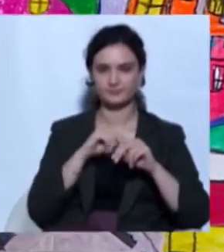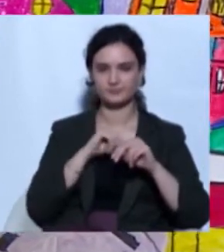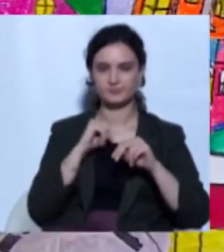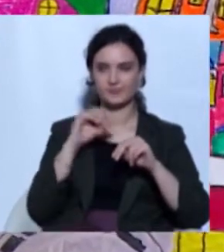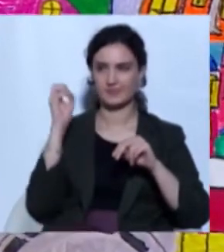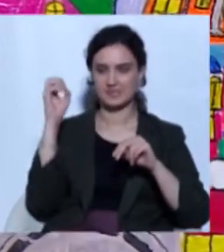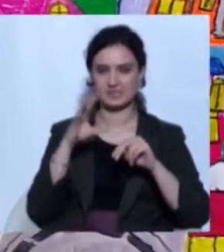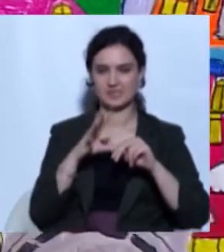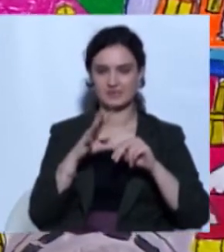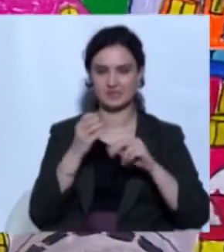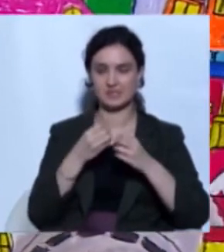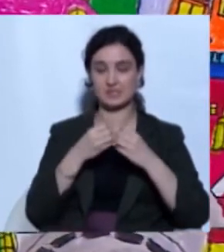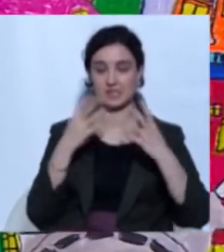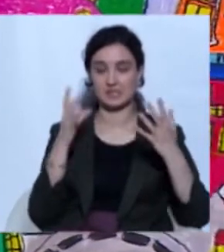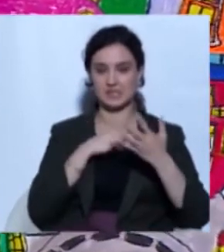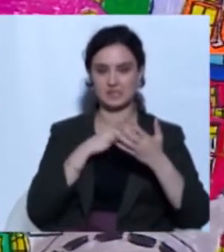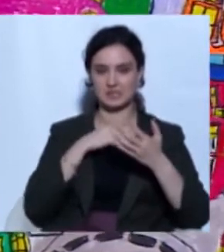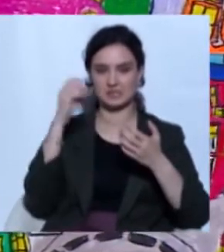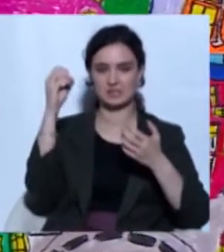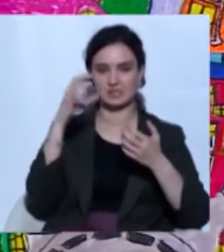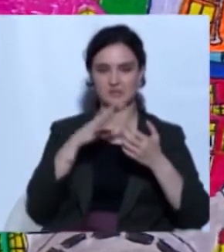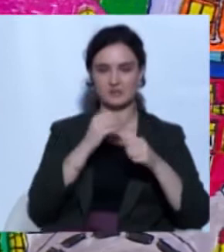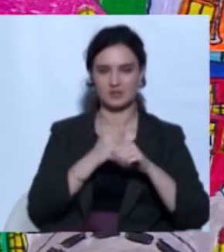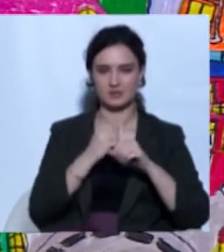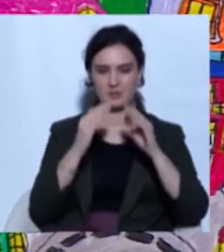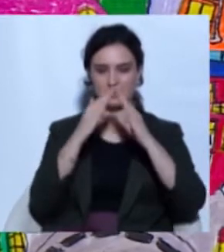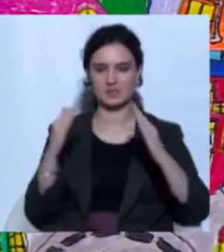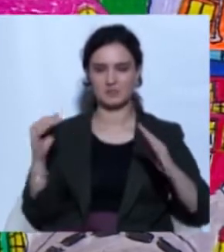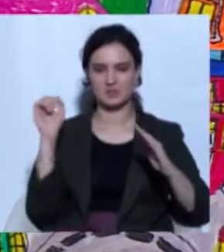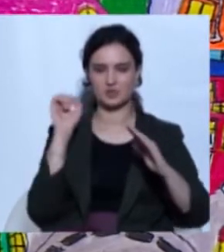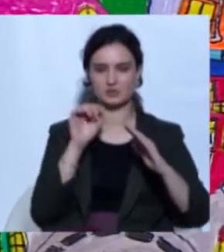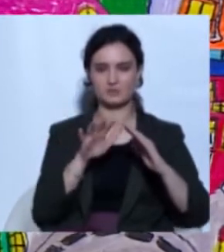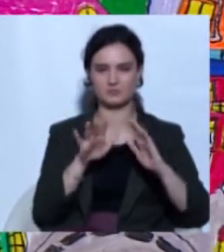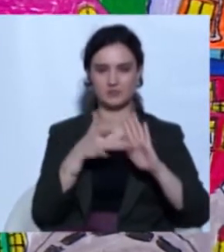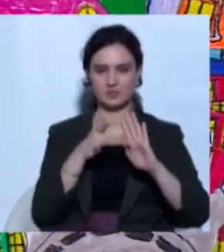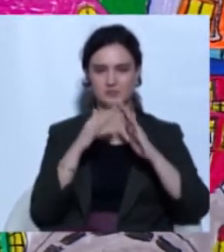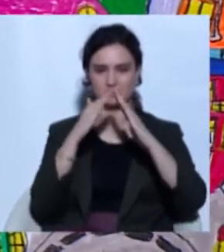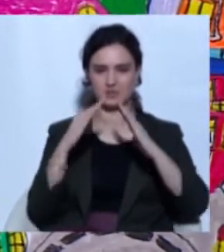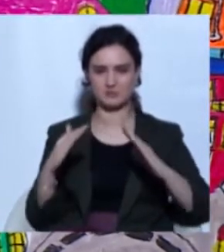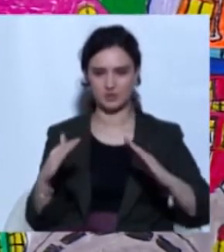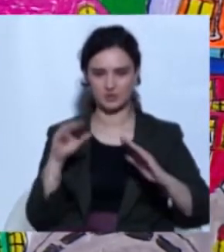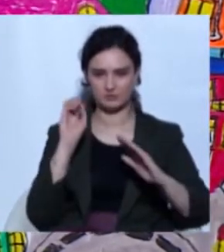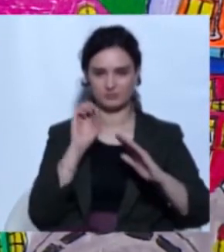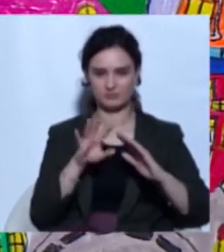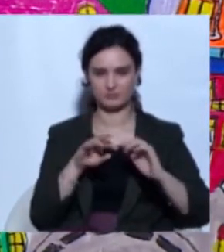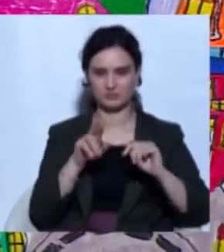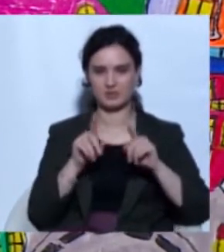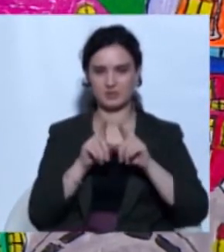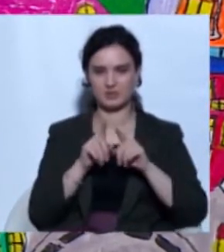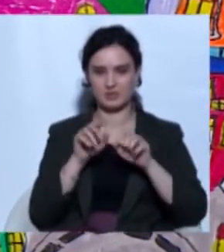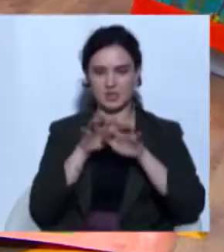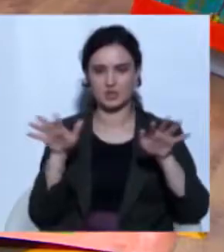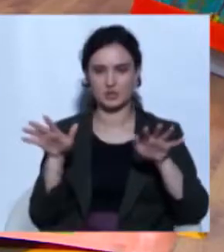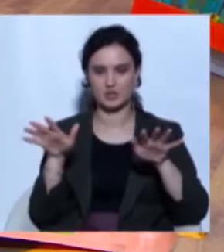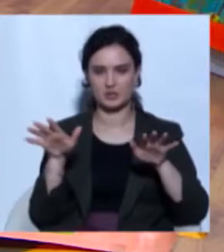სხივი, სინათლის თეთრი სხივი გაატარა ესეთ პრიზმაში, მინის პრიზმაში და ის აი ესე